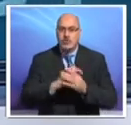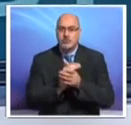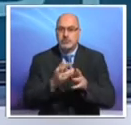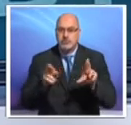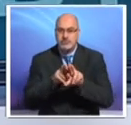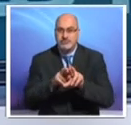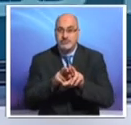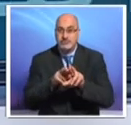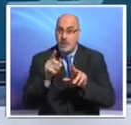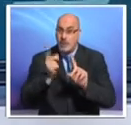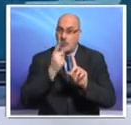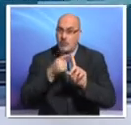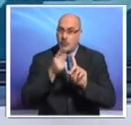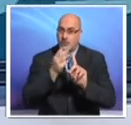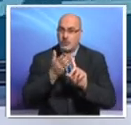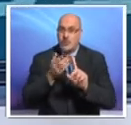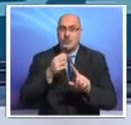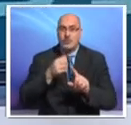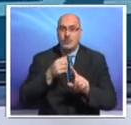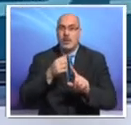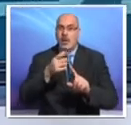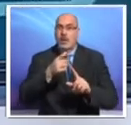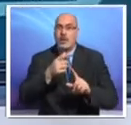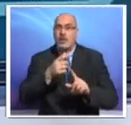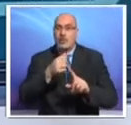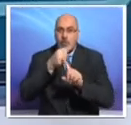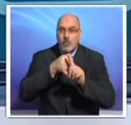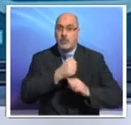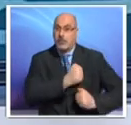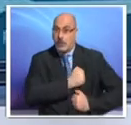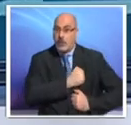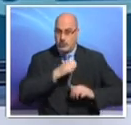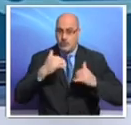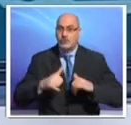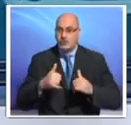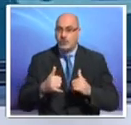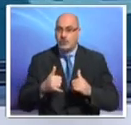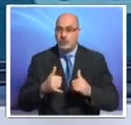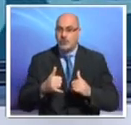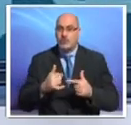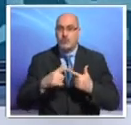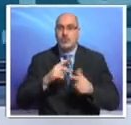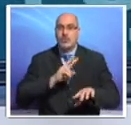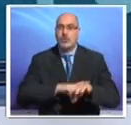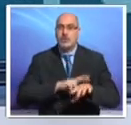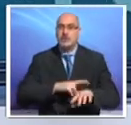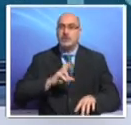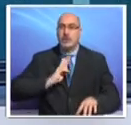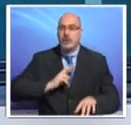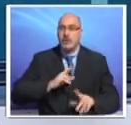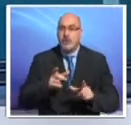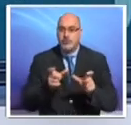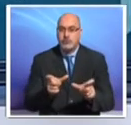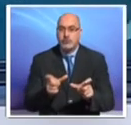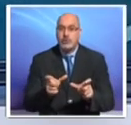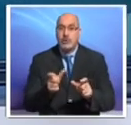بأفضال المصالحة الوطنية وأثنى على جهود الجيش الوطني الشعبي وكل المصالح الأمنية في استئصال